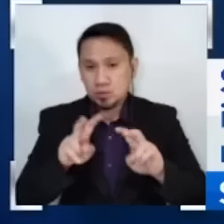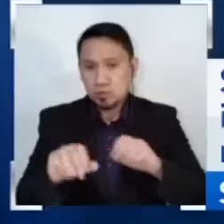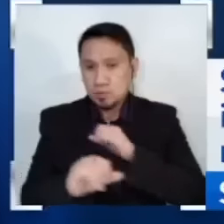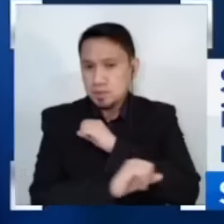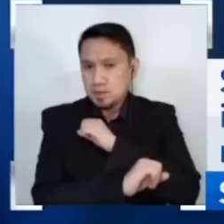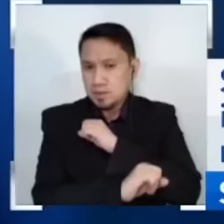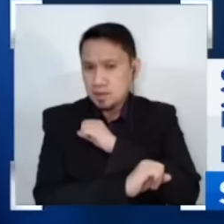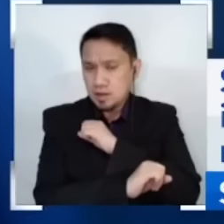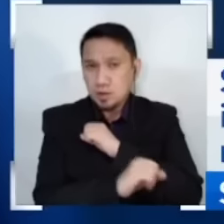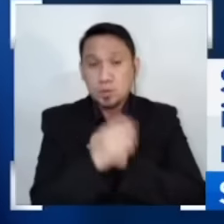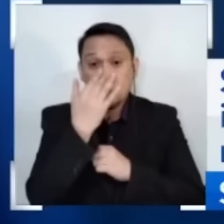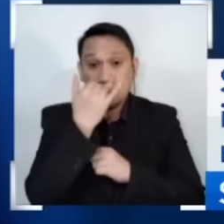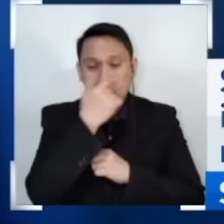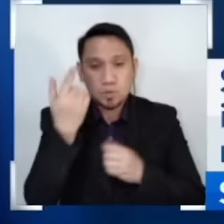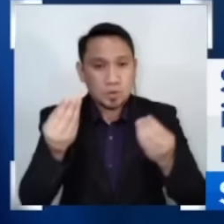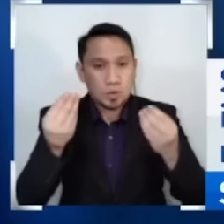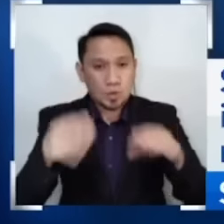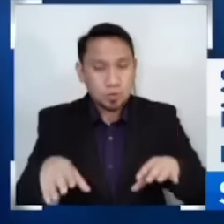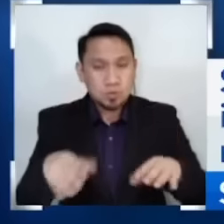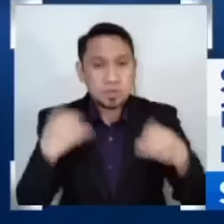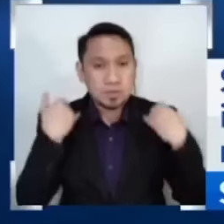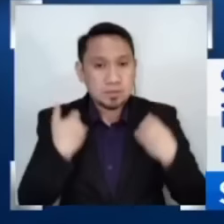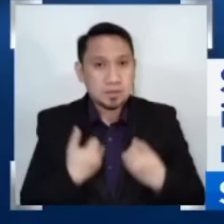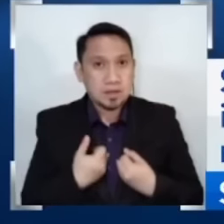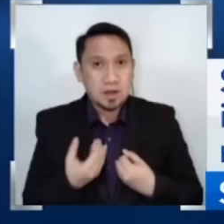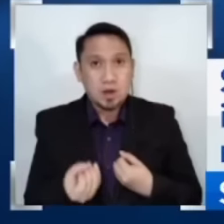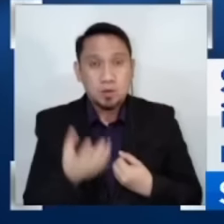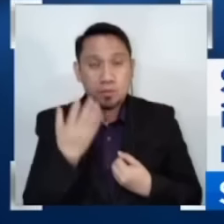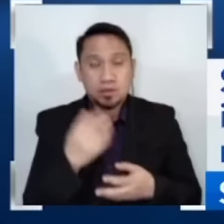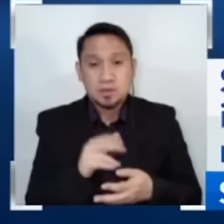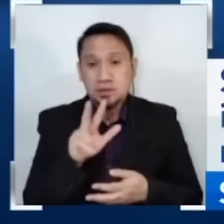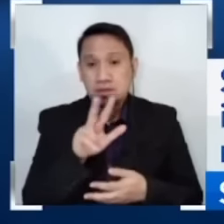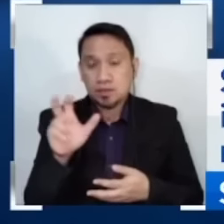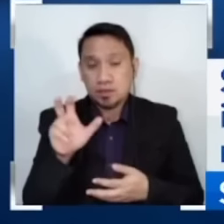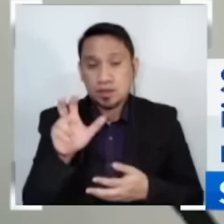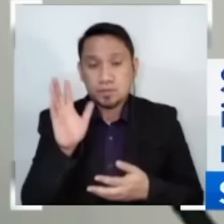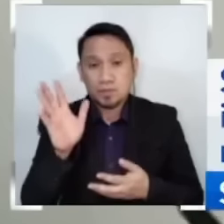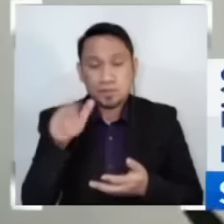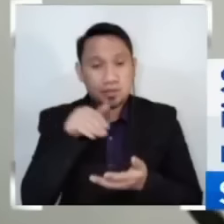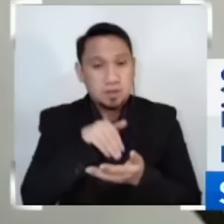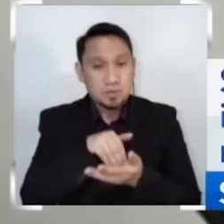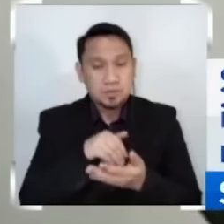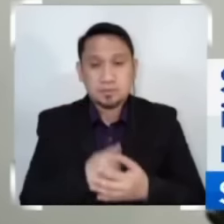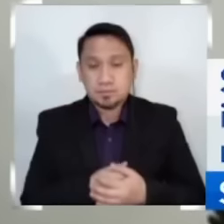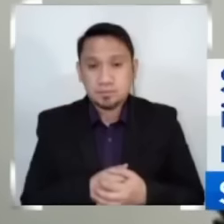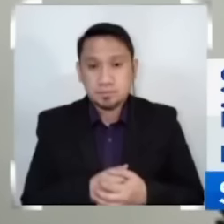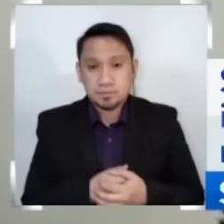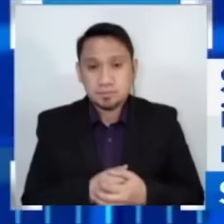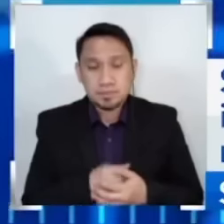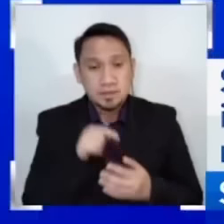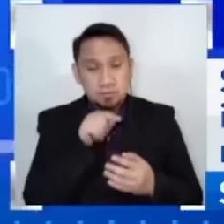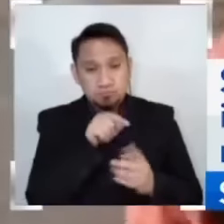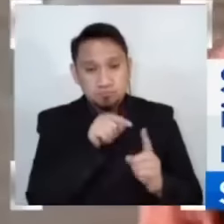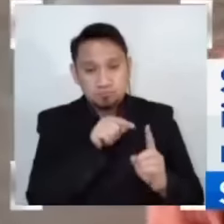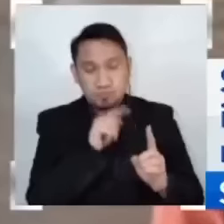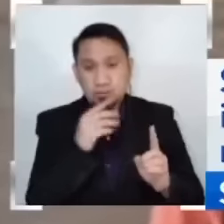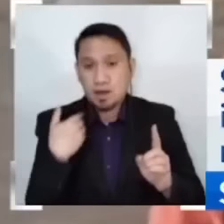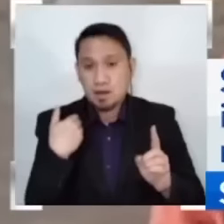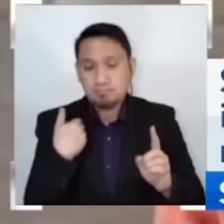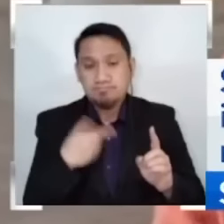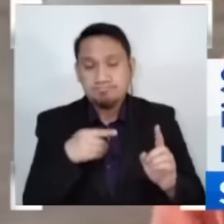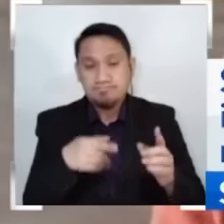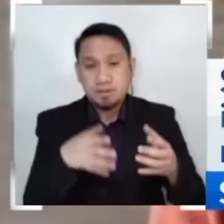may nawawala umunong mga alakas na nagkakahalaga ng 350,000 pesos. Maharap sa kasong murder ang suspect. Hey